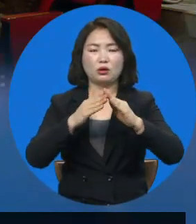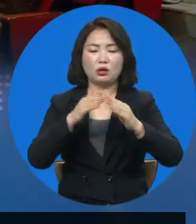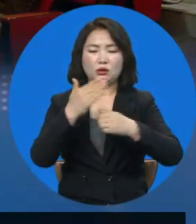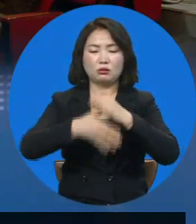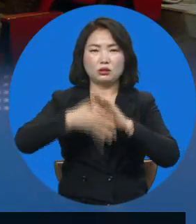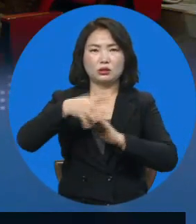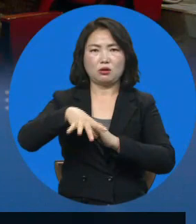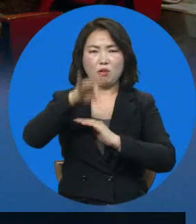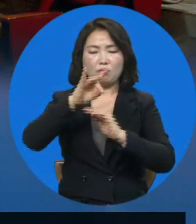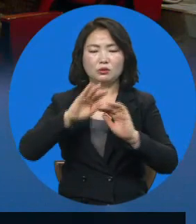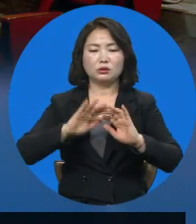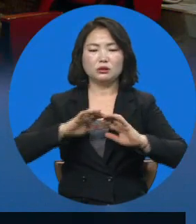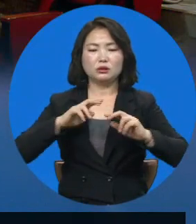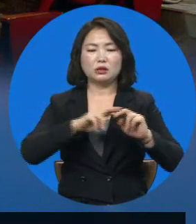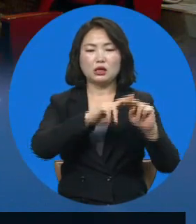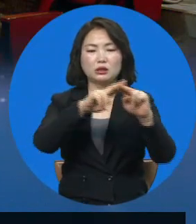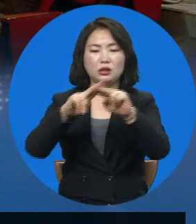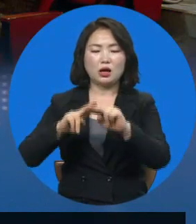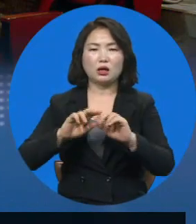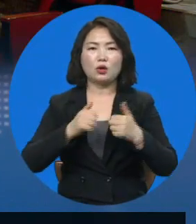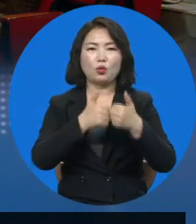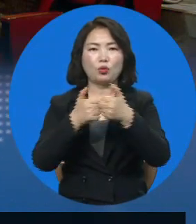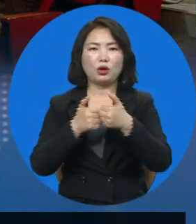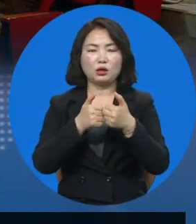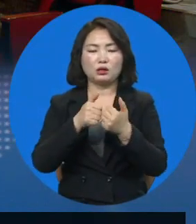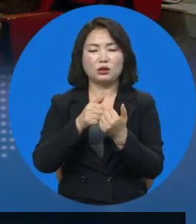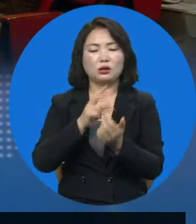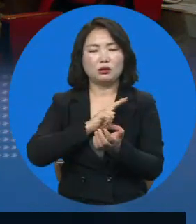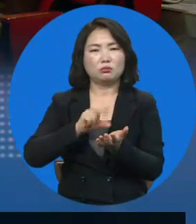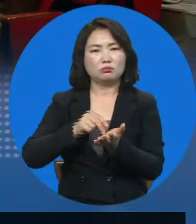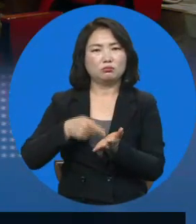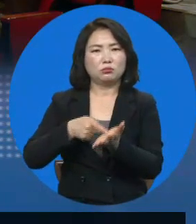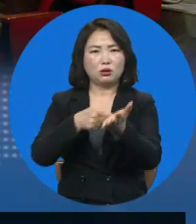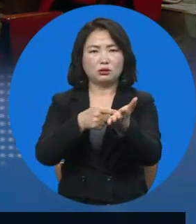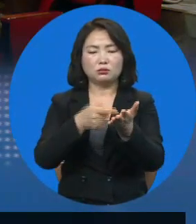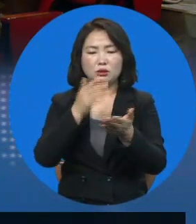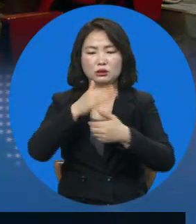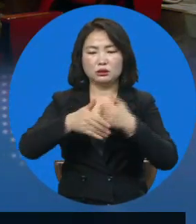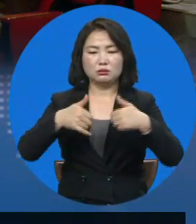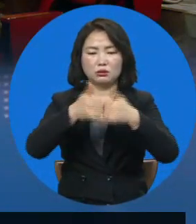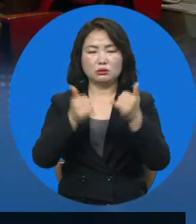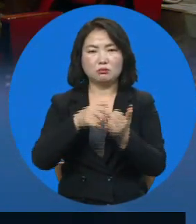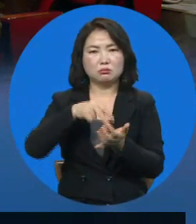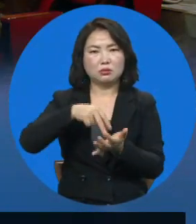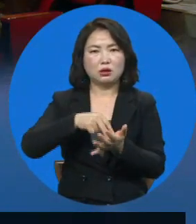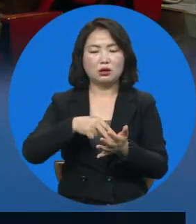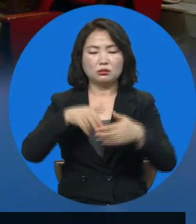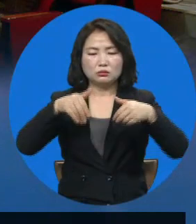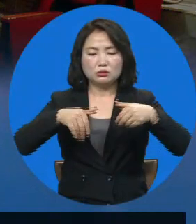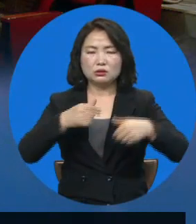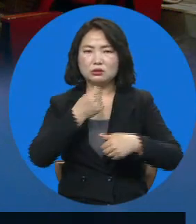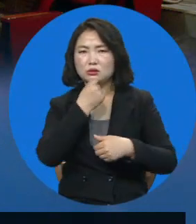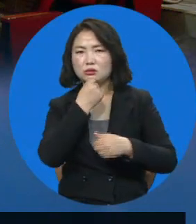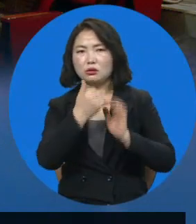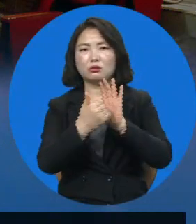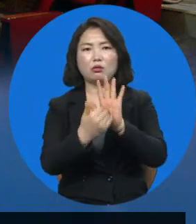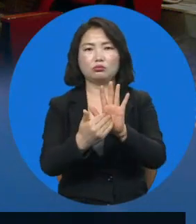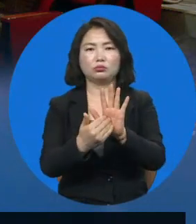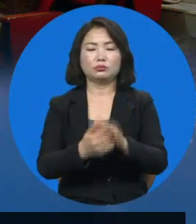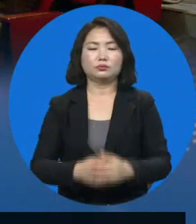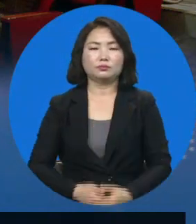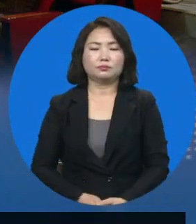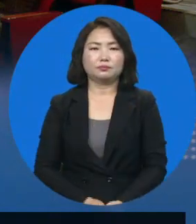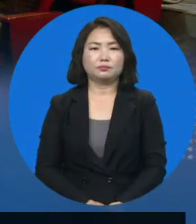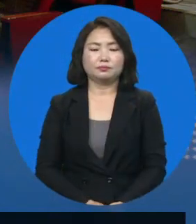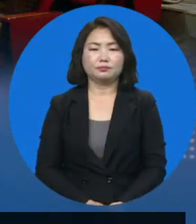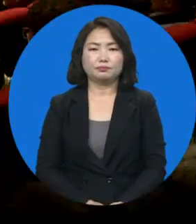의제로 올리기로 했습니다 시민사회단체에서는 들러리를 설 수 없다 며 참가를 거부했습니다 윤영균 기자가 취재했습니다